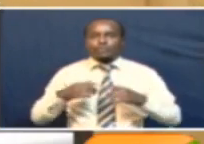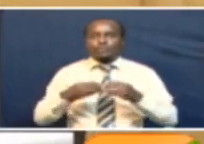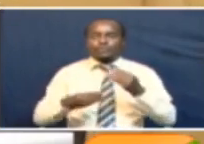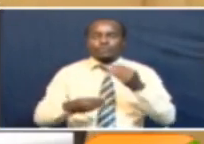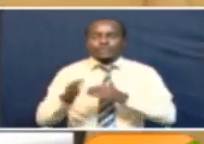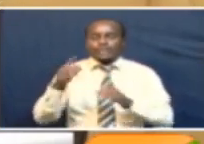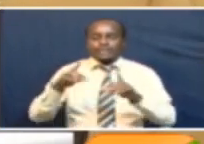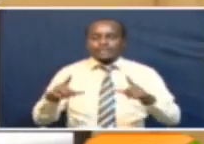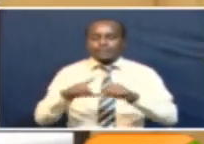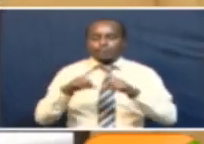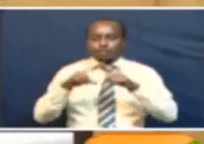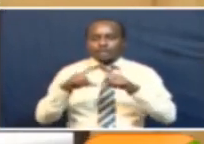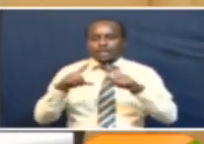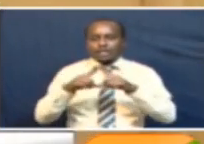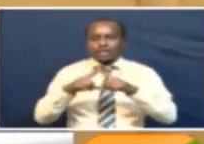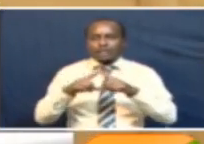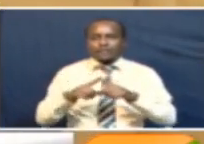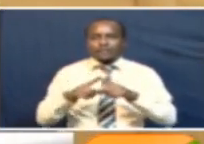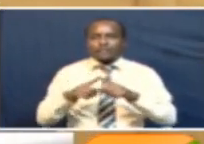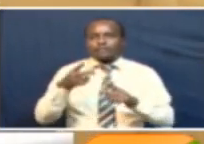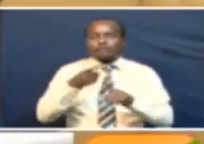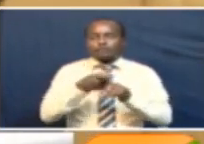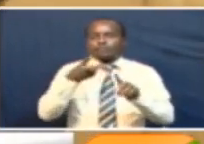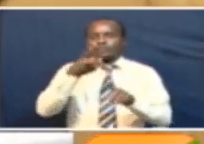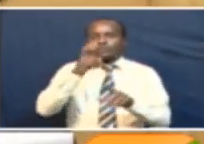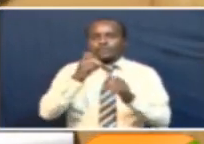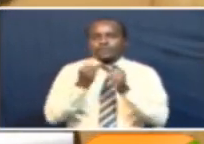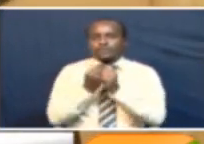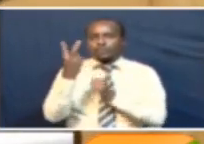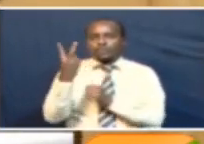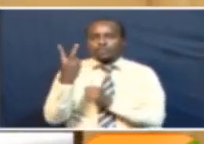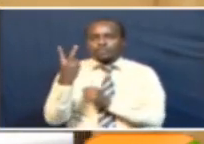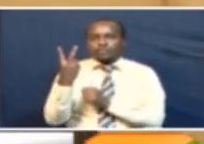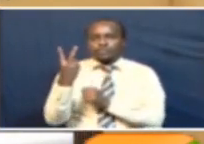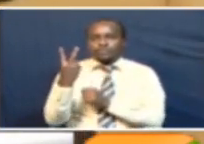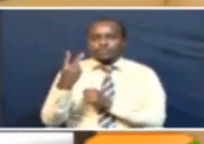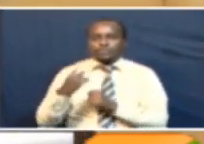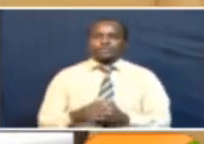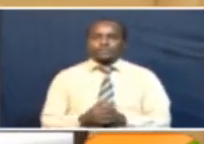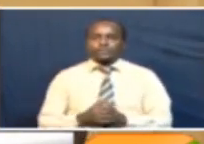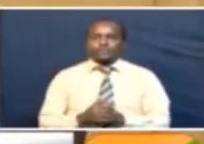2012. Makori Ngechi, Citizen Nipashe.